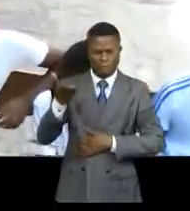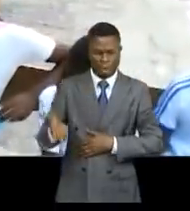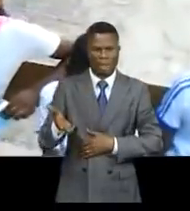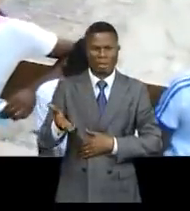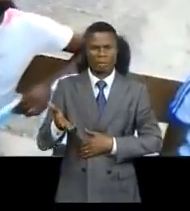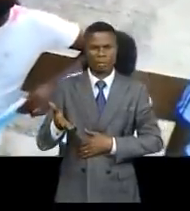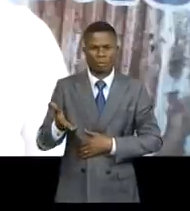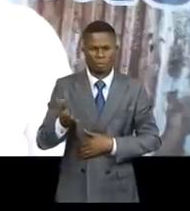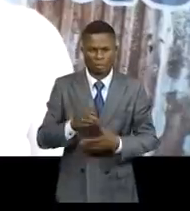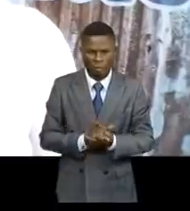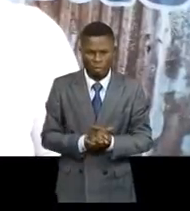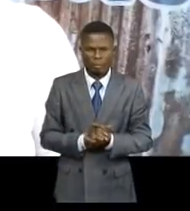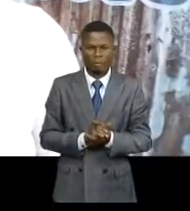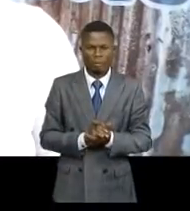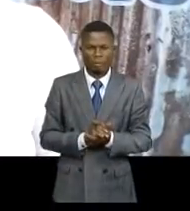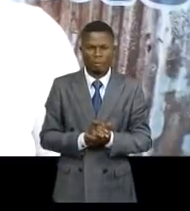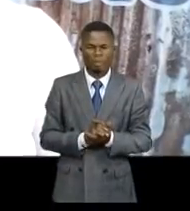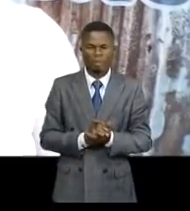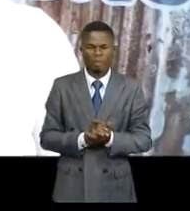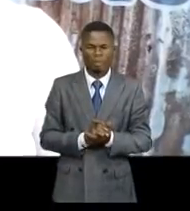si on devait en principe